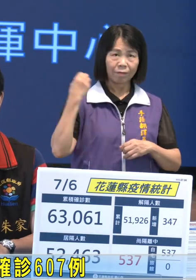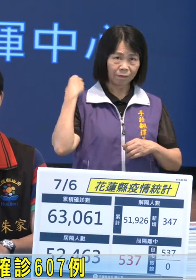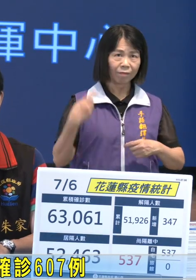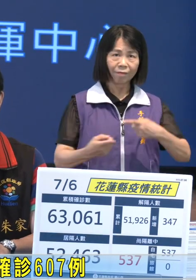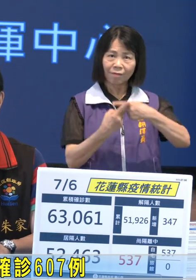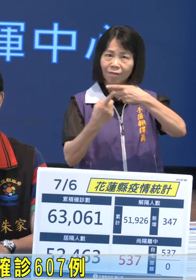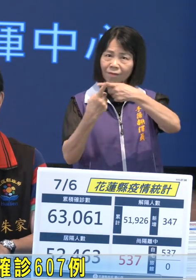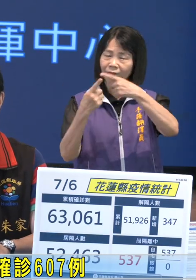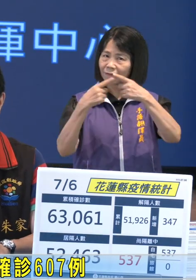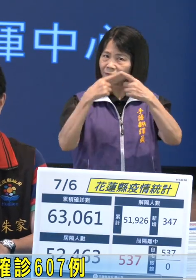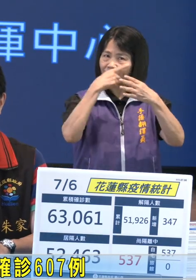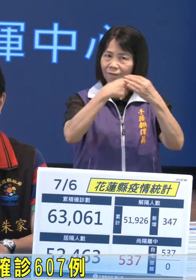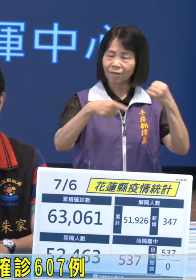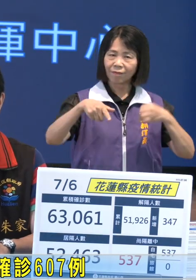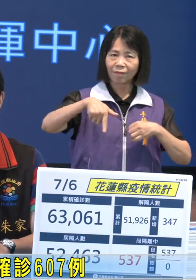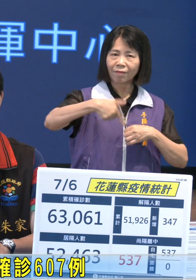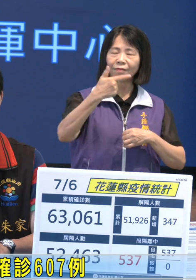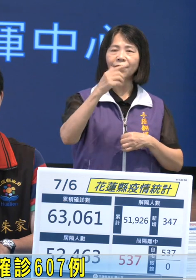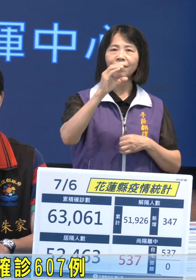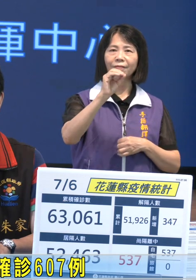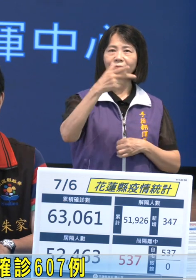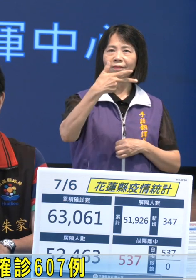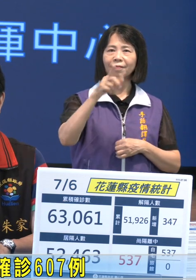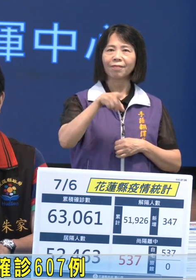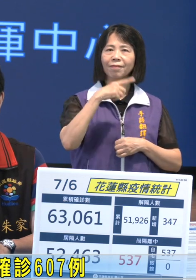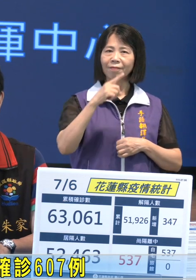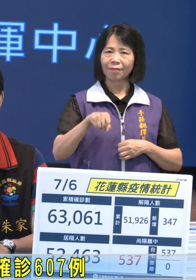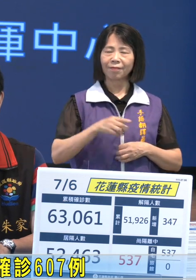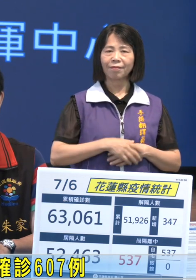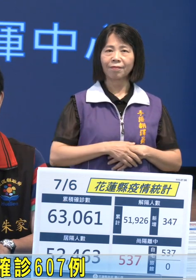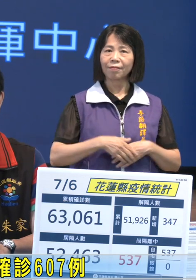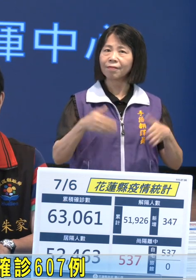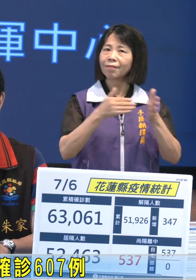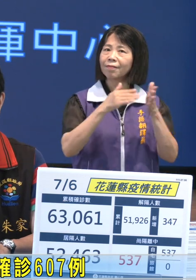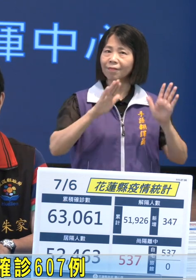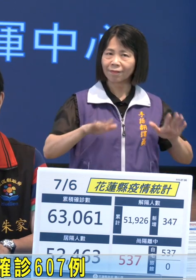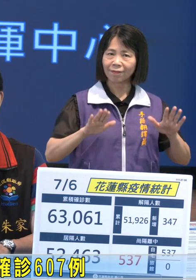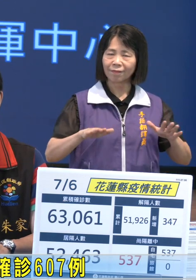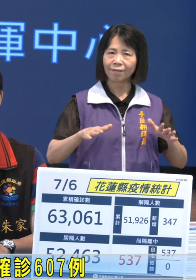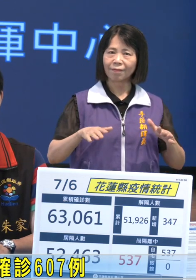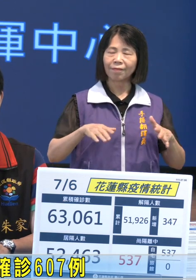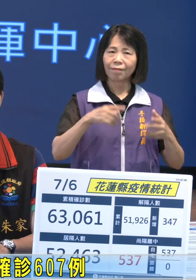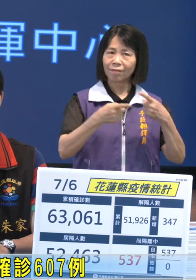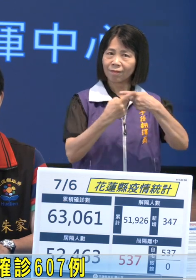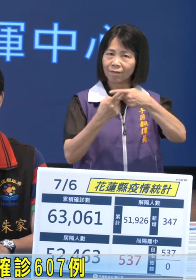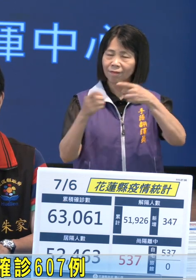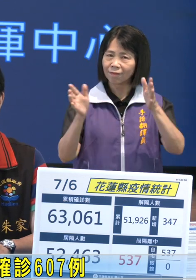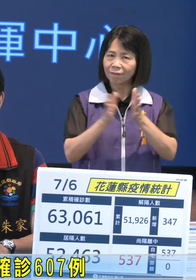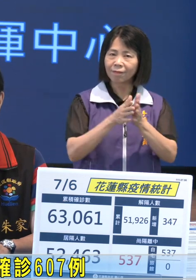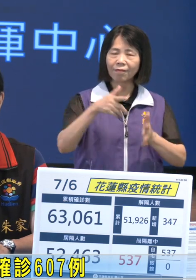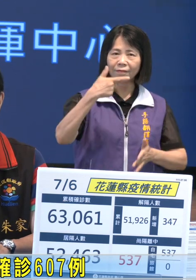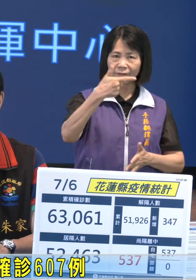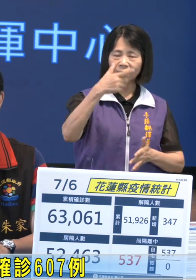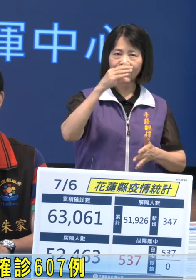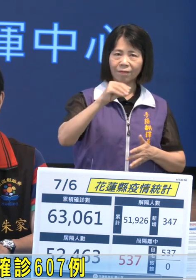诊个案人数是607人，那直到目前为止累计的病例数有